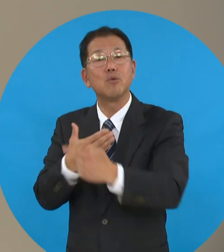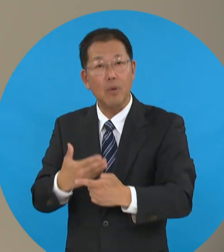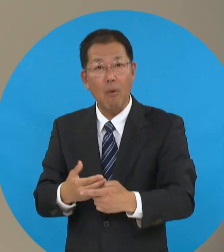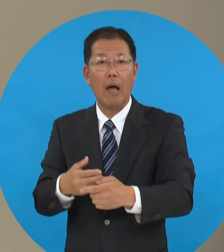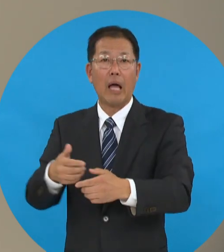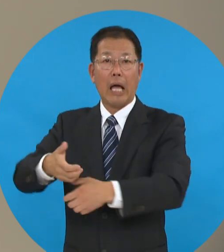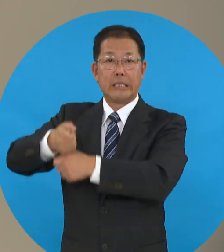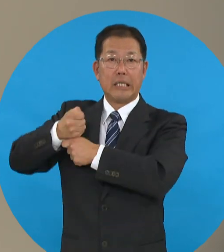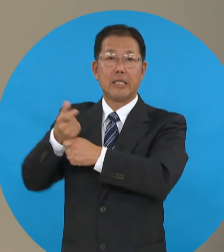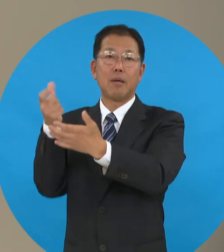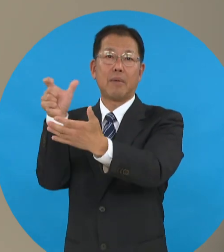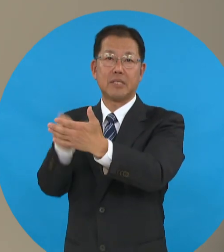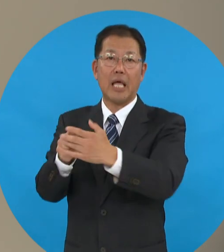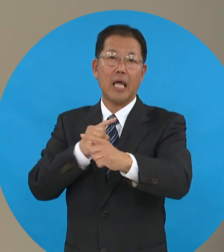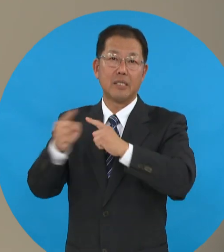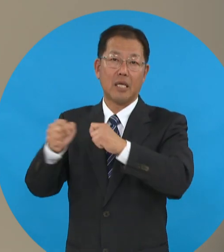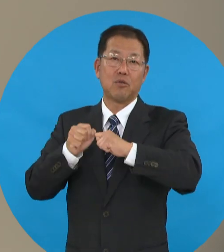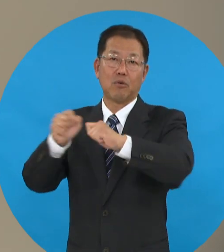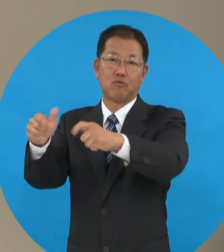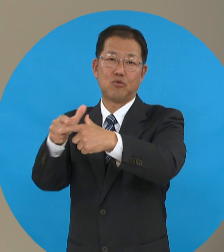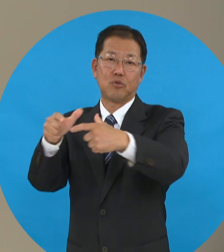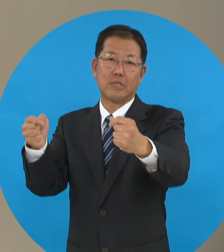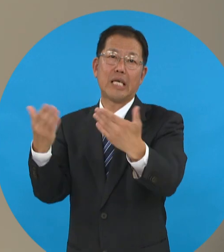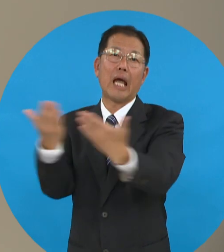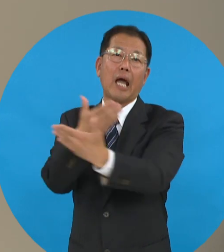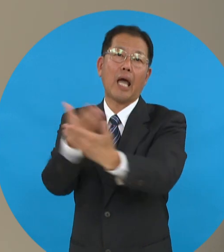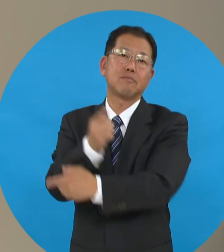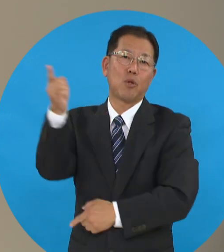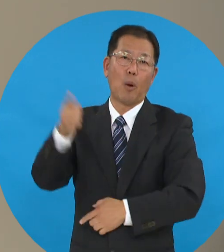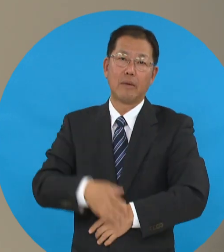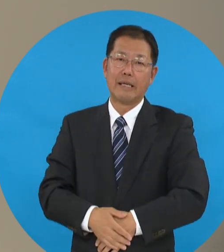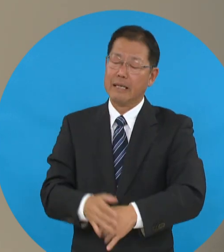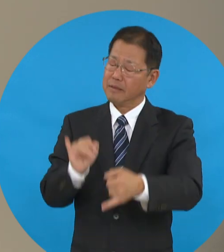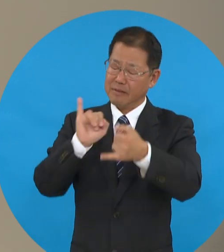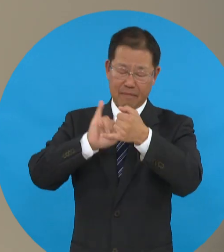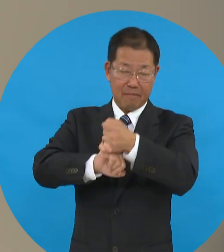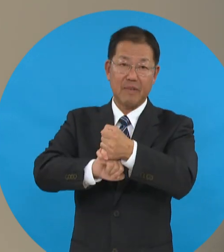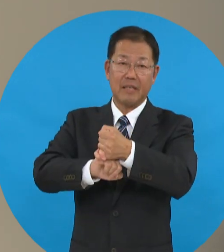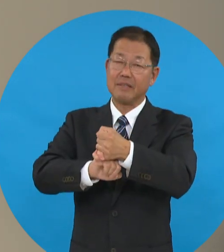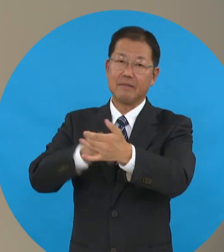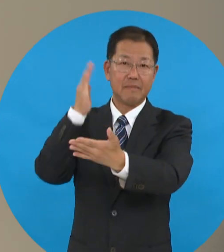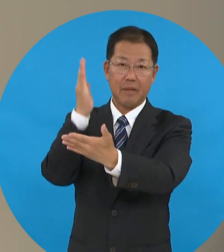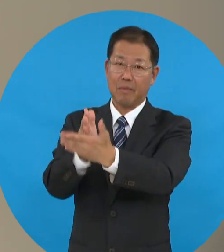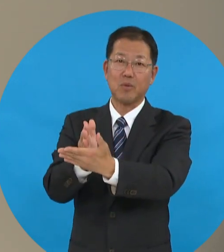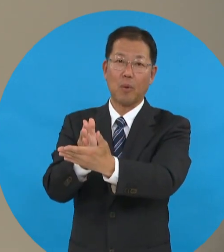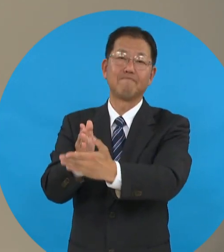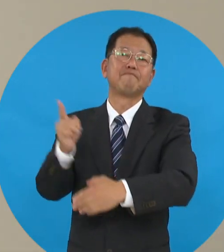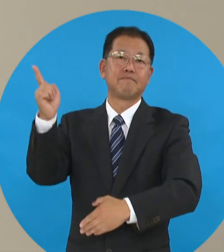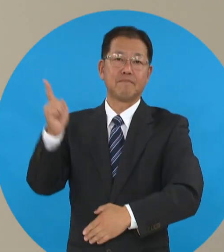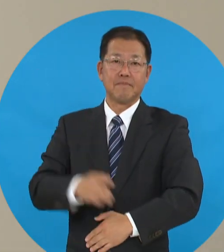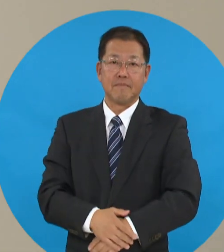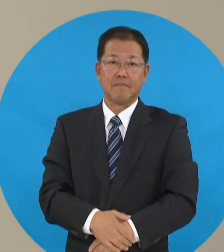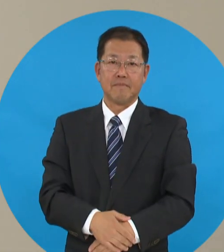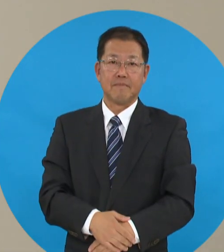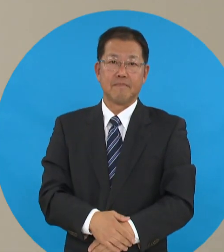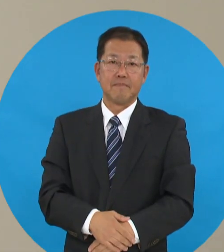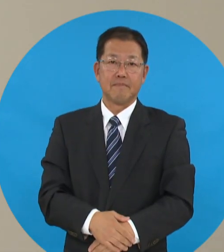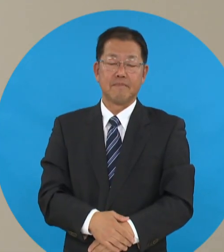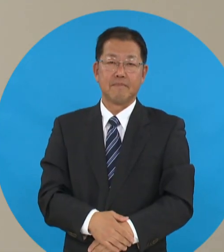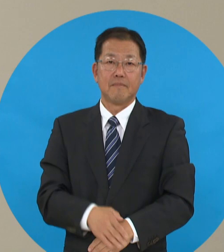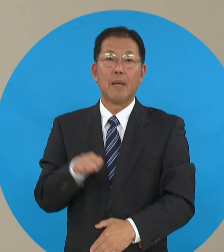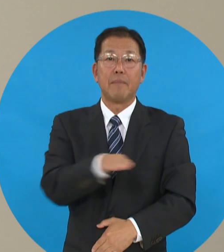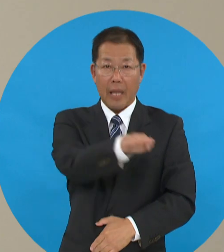戦争する国に作り変えようとするものです。何としてもやめさせましょう。皆さ